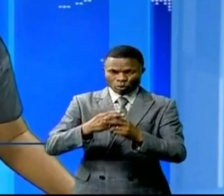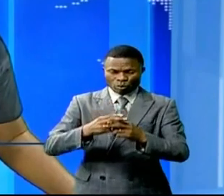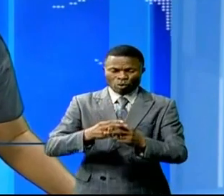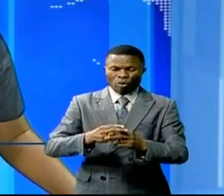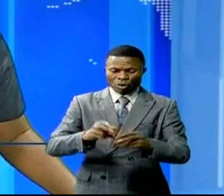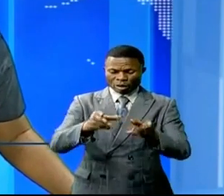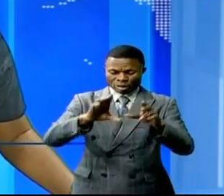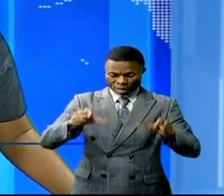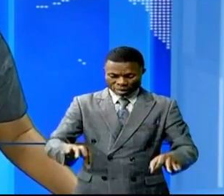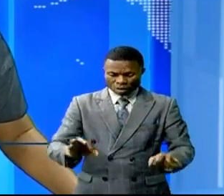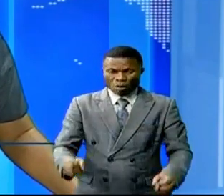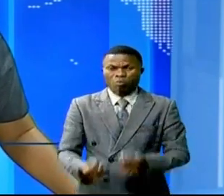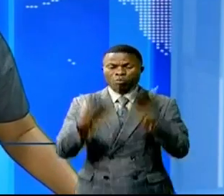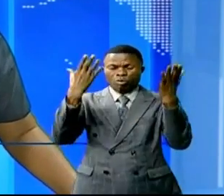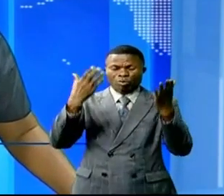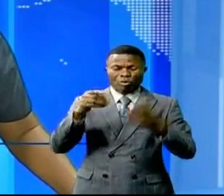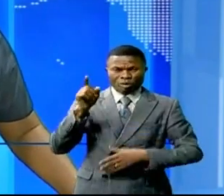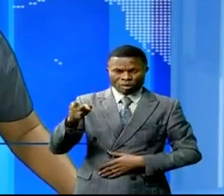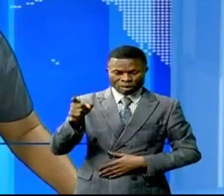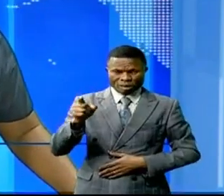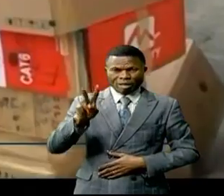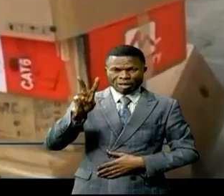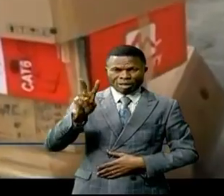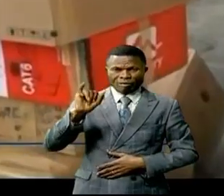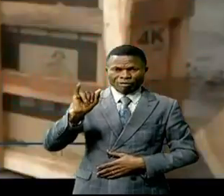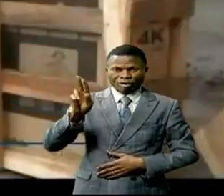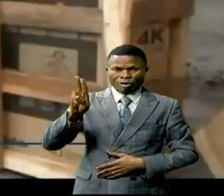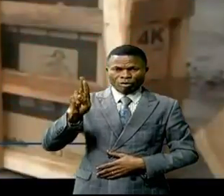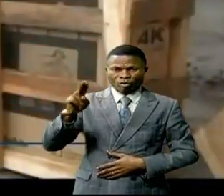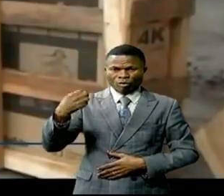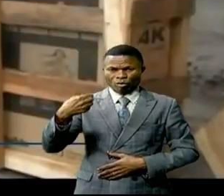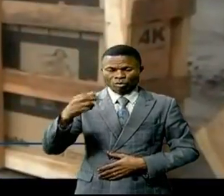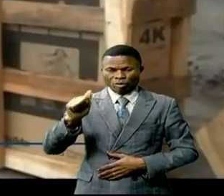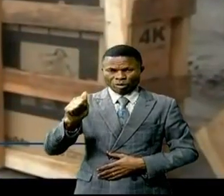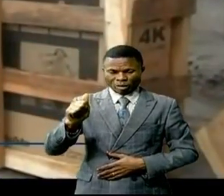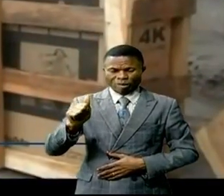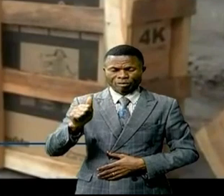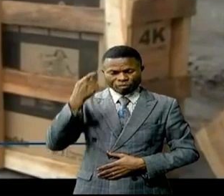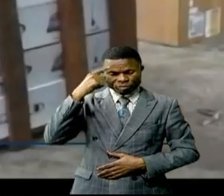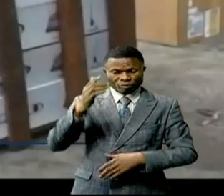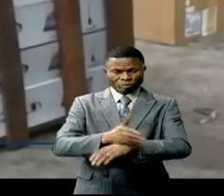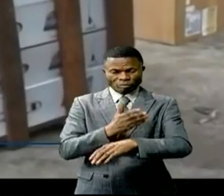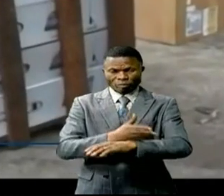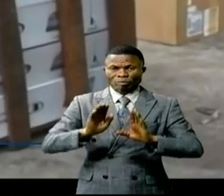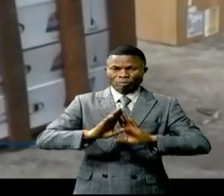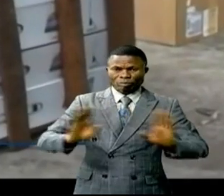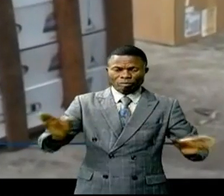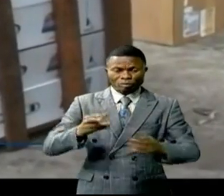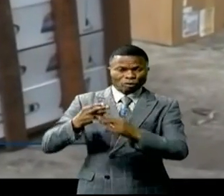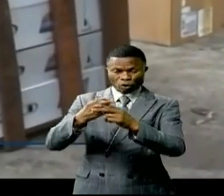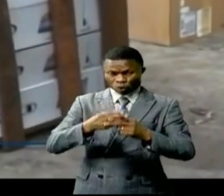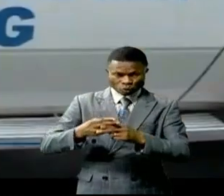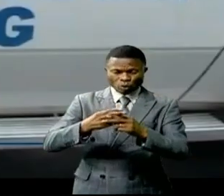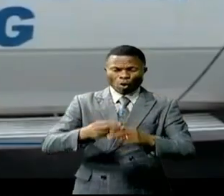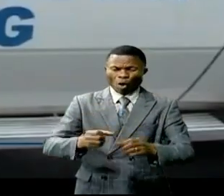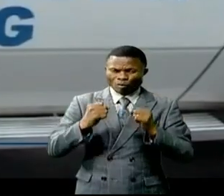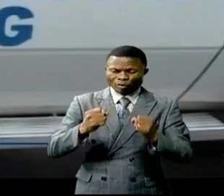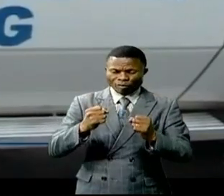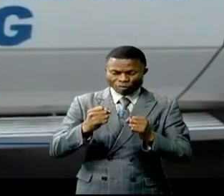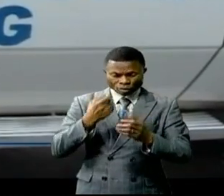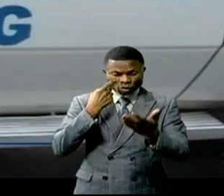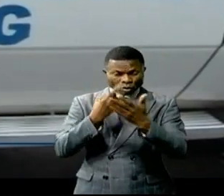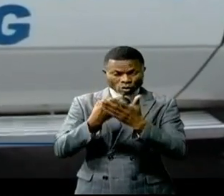volcans du massif des Virunga. Pour accroître la capacité des surveillances à